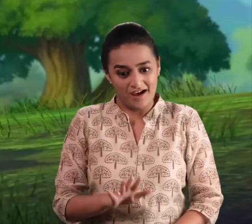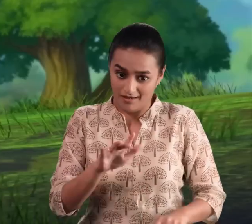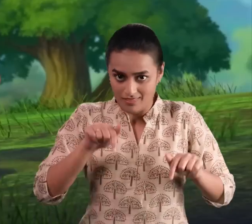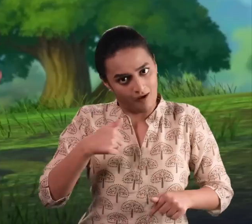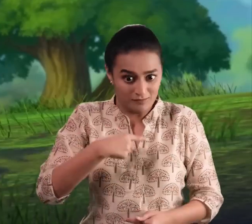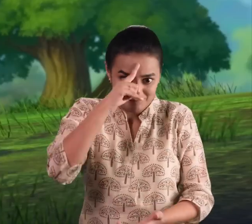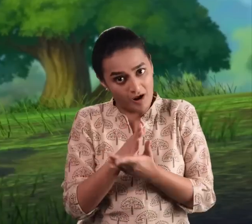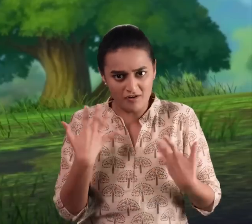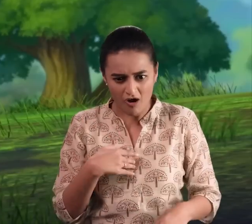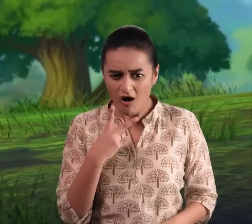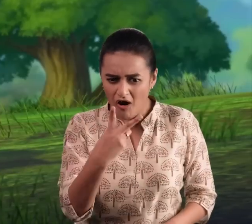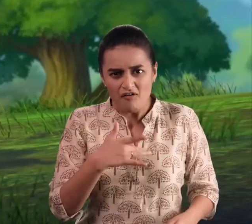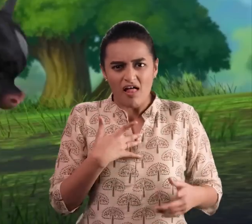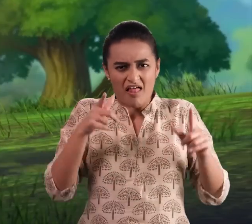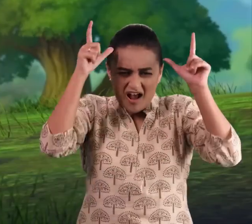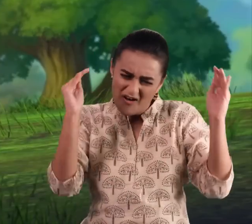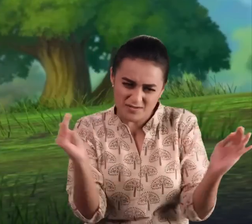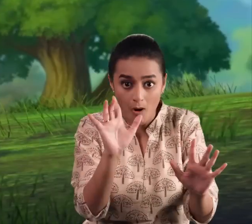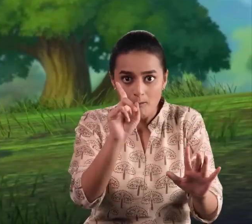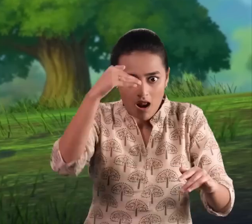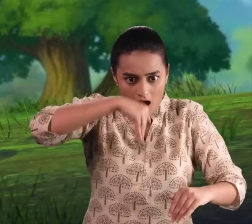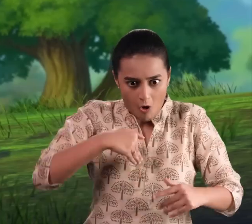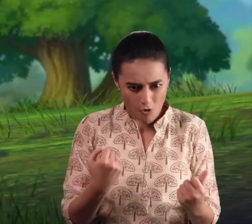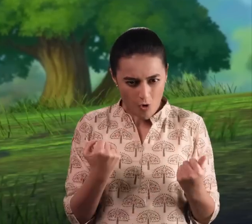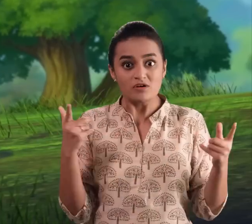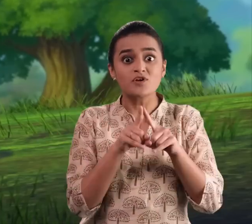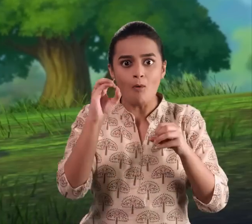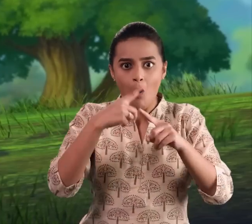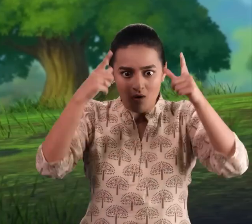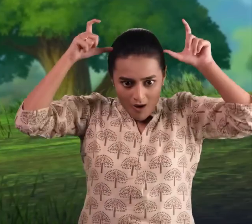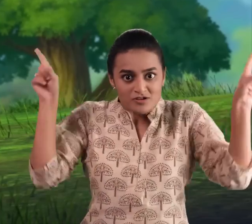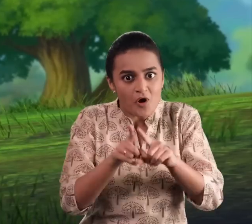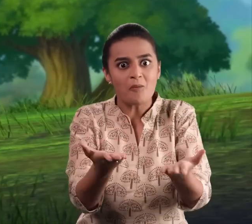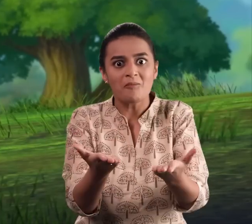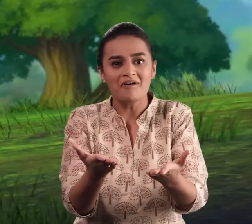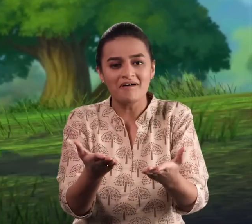मैं मान गया तुम दिखते तो बछड़े हो, किंतु तुम्हें शक्ति एक बैल जितनी है।